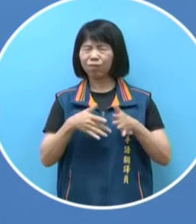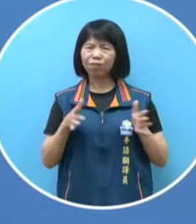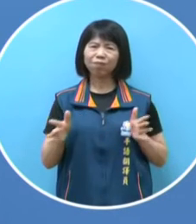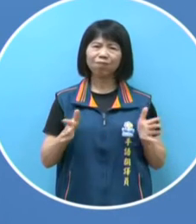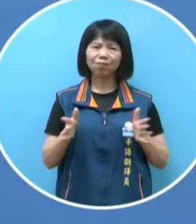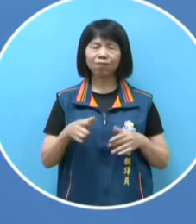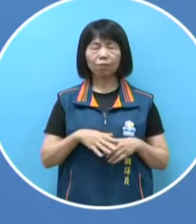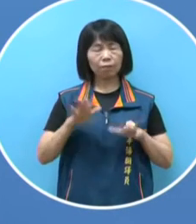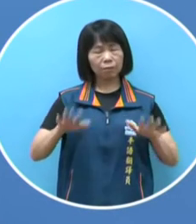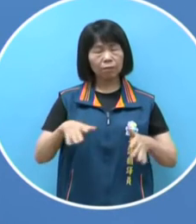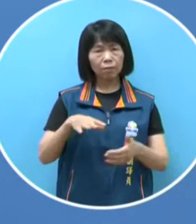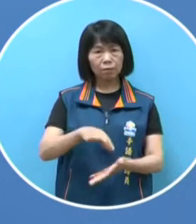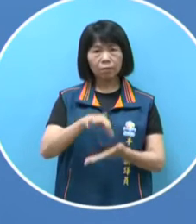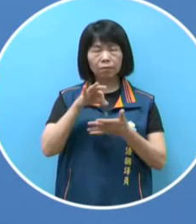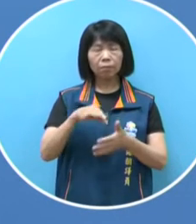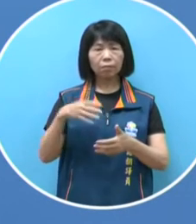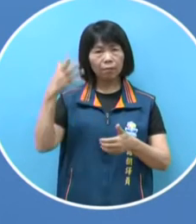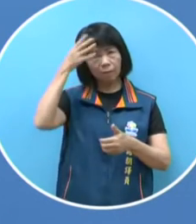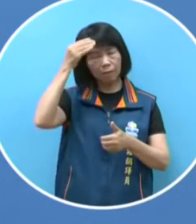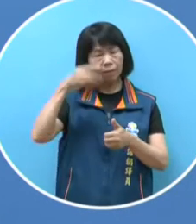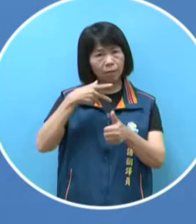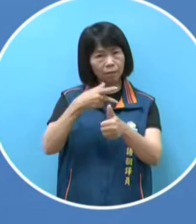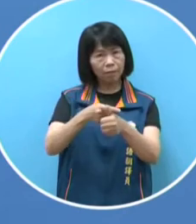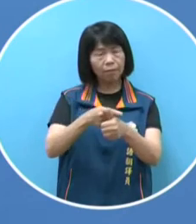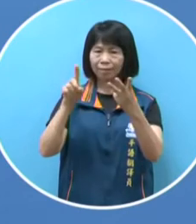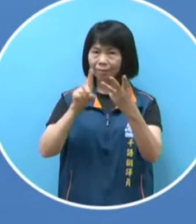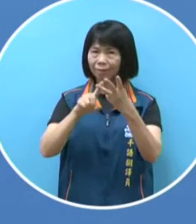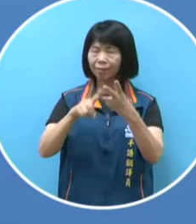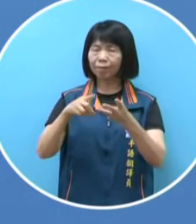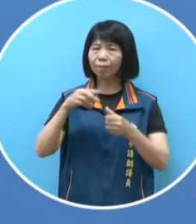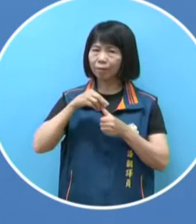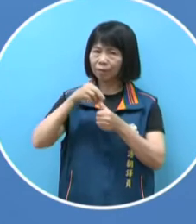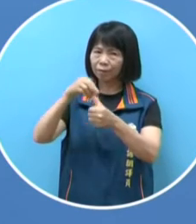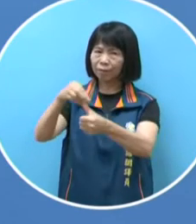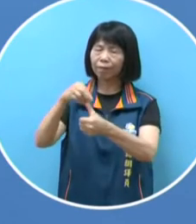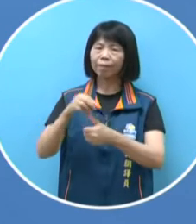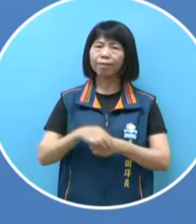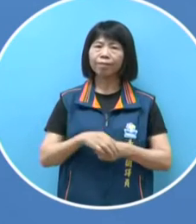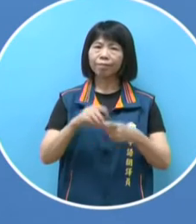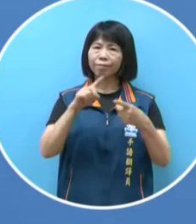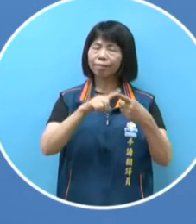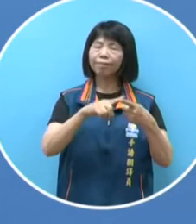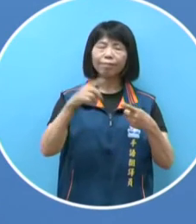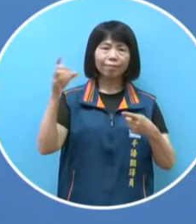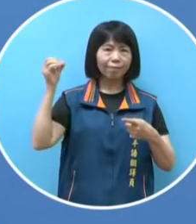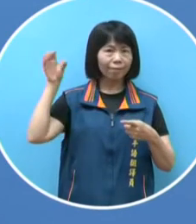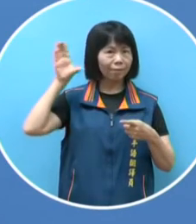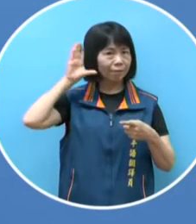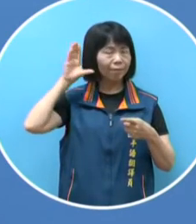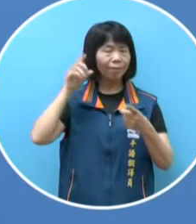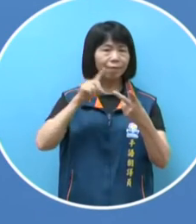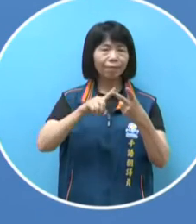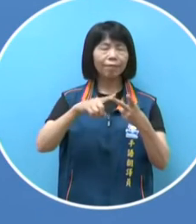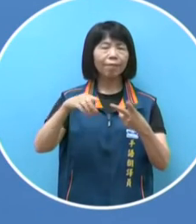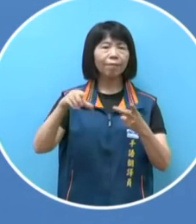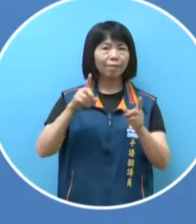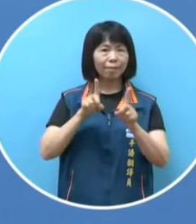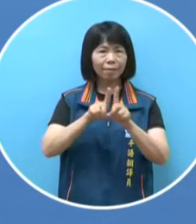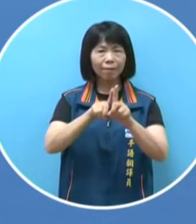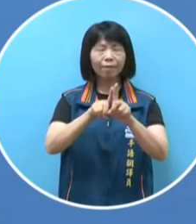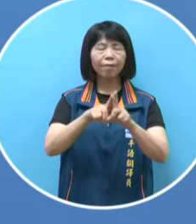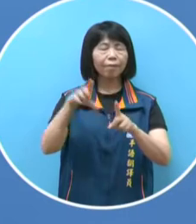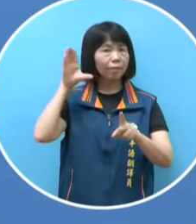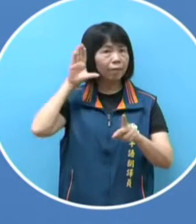一个长者施打疫苗要注意的一个 slogan： 一听、二陪、三送。听什